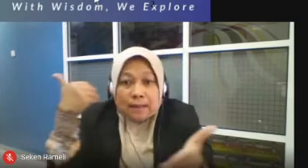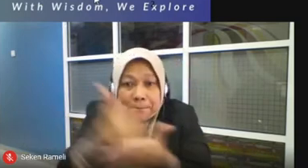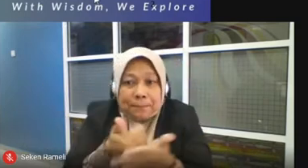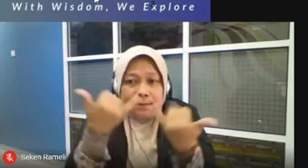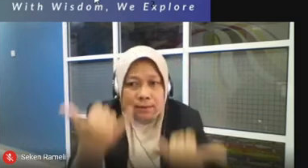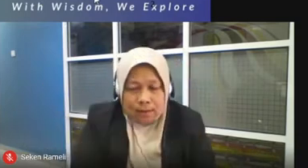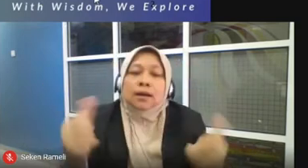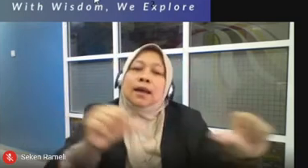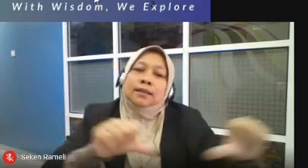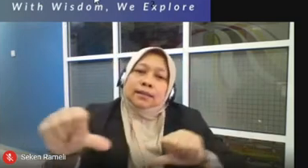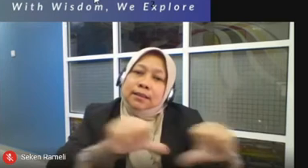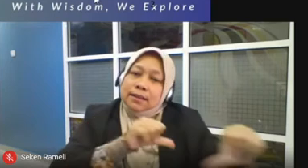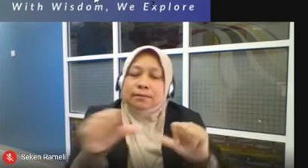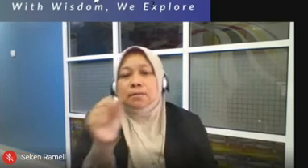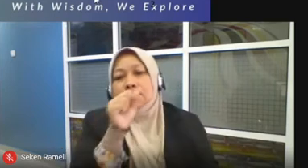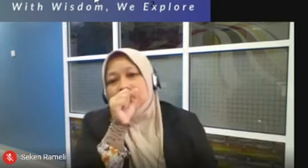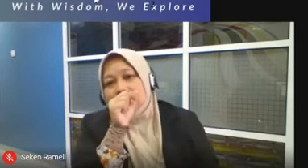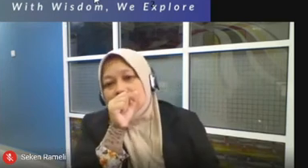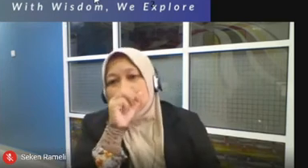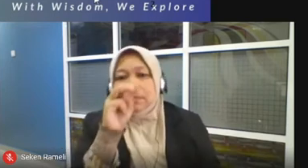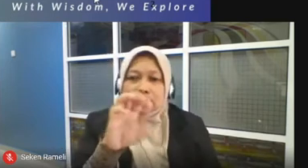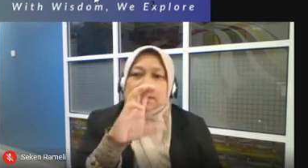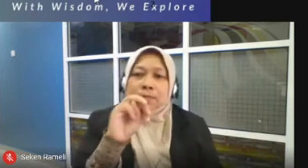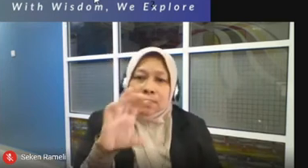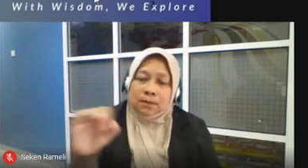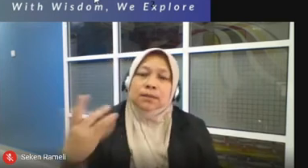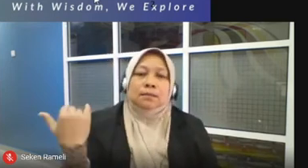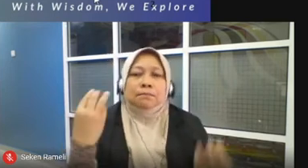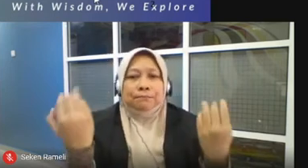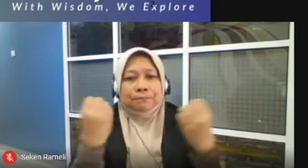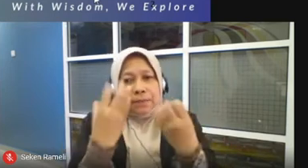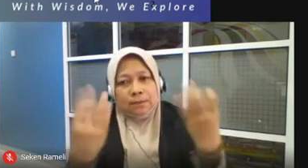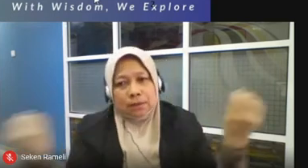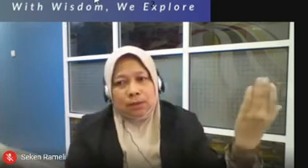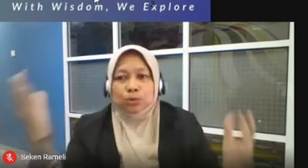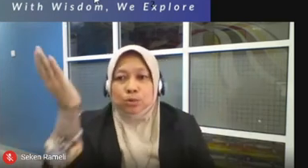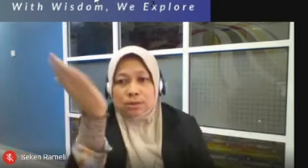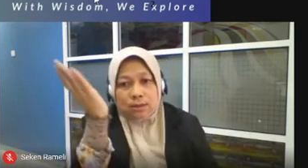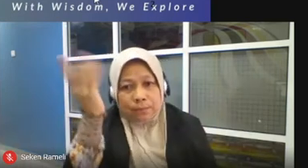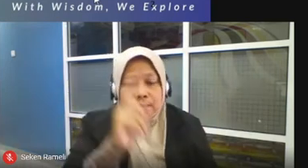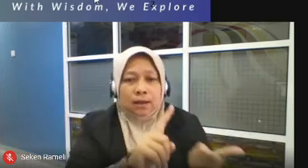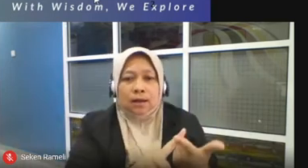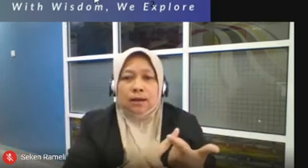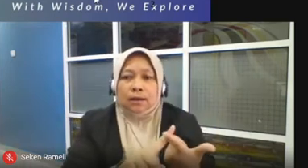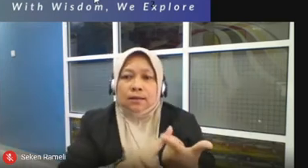lagi menjadi pengacara majlis, majlis untuk seminar, untuk